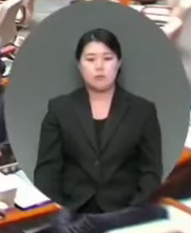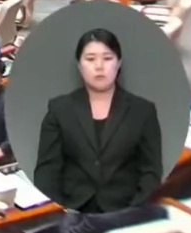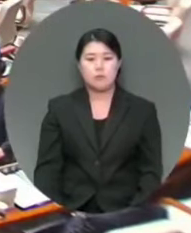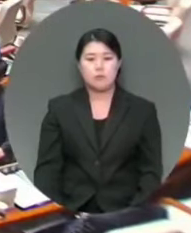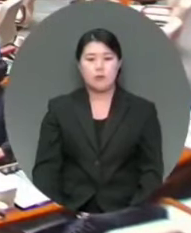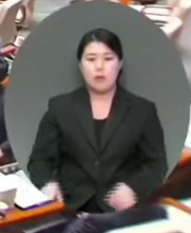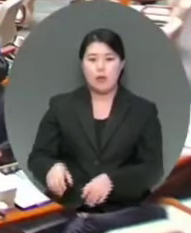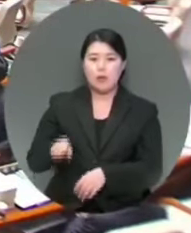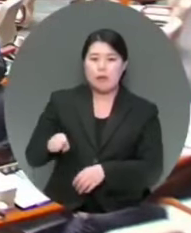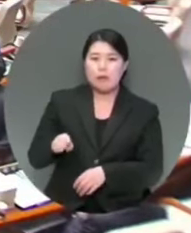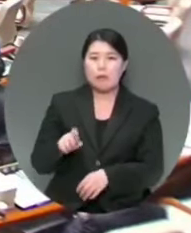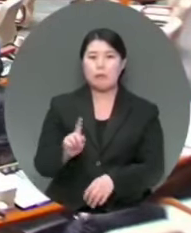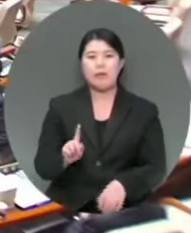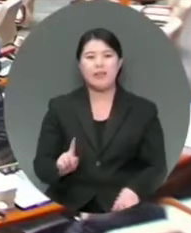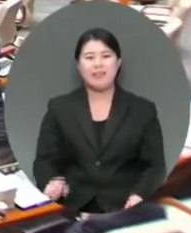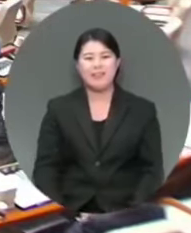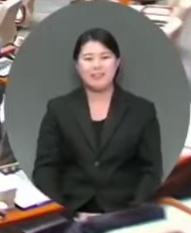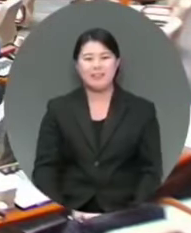실적이 되고 나고 싶네요.